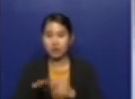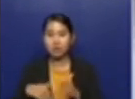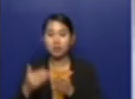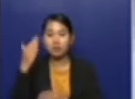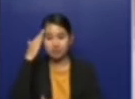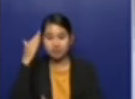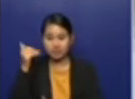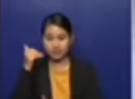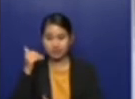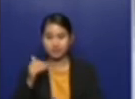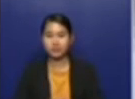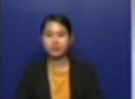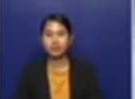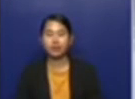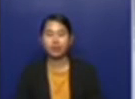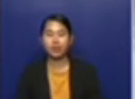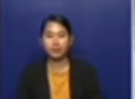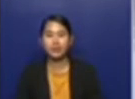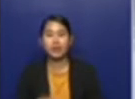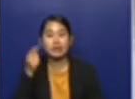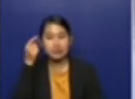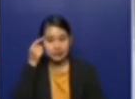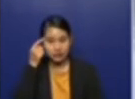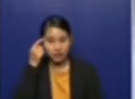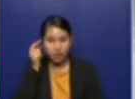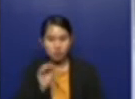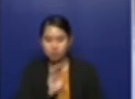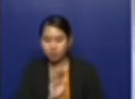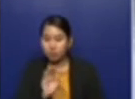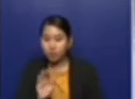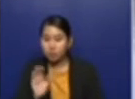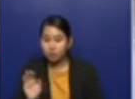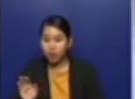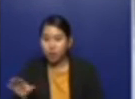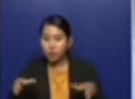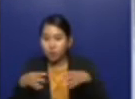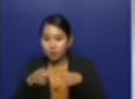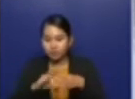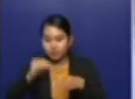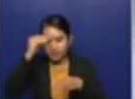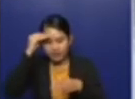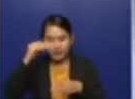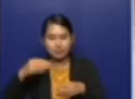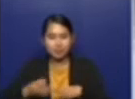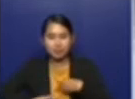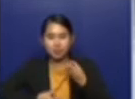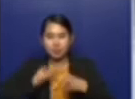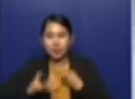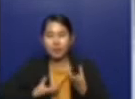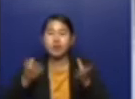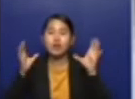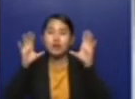าความคิดเห็นต่างๆนั้นที่นักศึกษาได้แสดงออกนั้นเป็นพลังอันบ